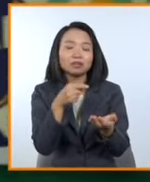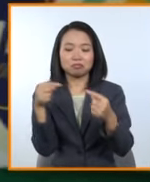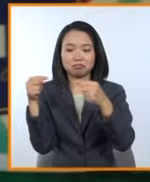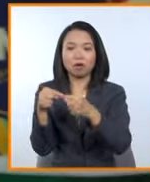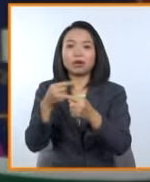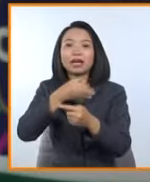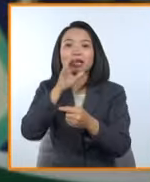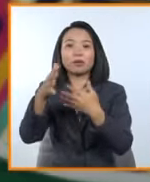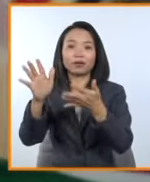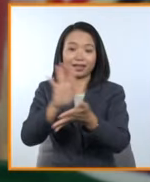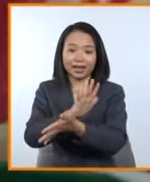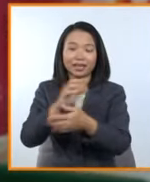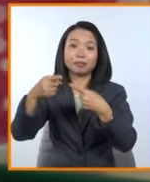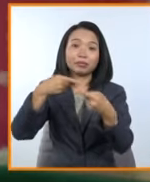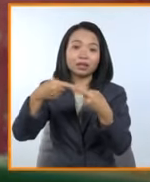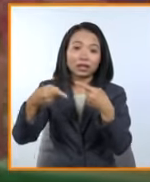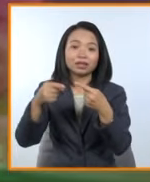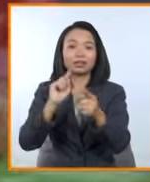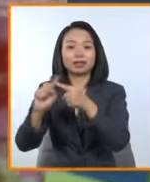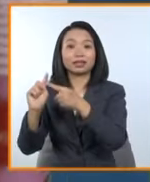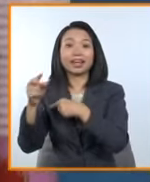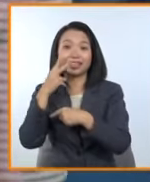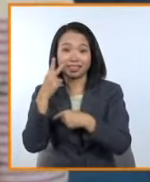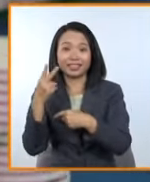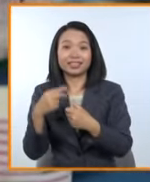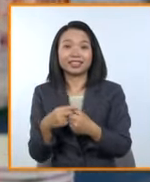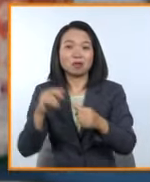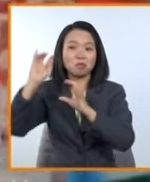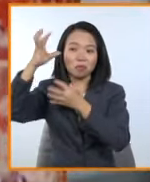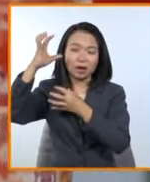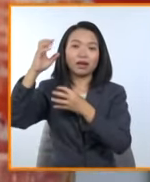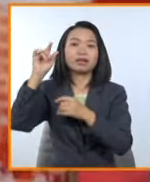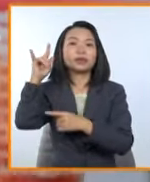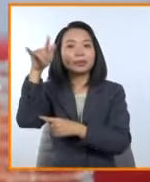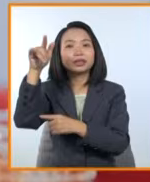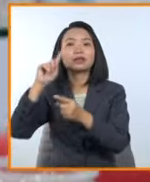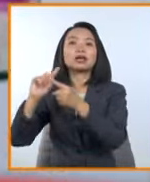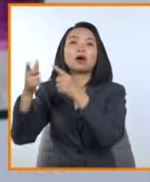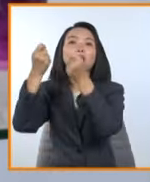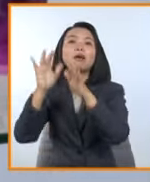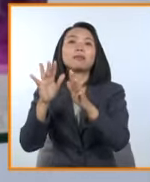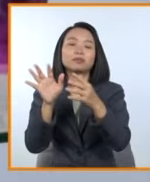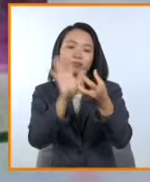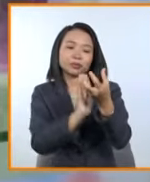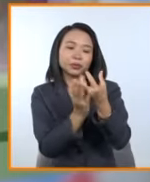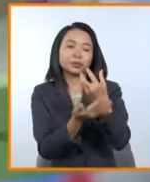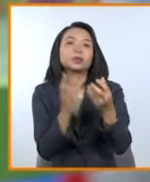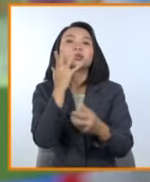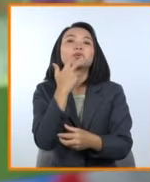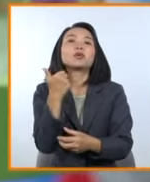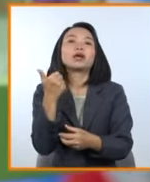ระดาษแก้วพลาสติกที่เห็นกันได้บ่อยตามร้านกาแฟโรงภาพยนตร์และสายการบินที่ออกแบบให้มีลวดลายสีสันสวยง